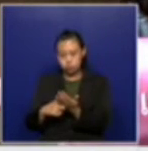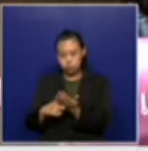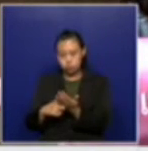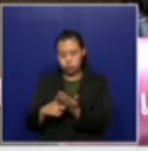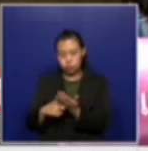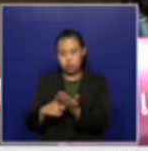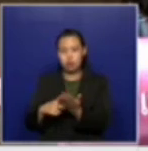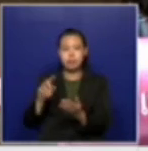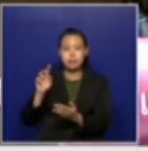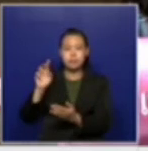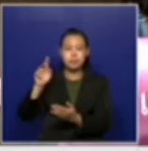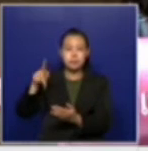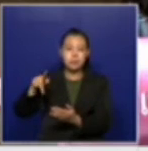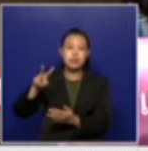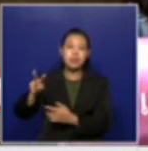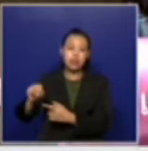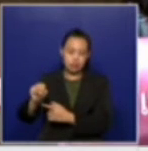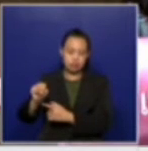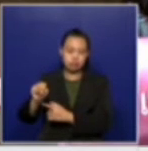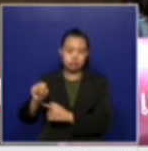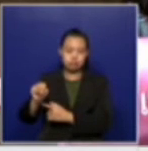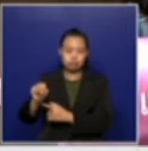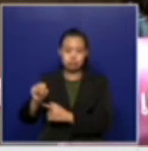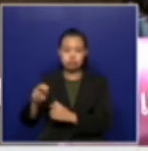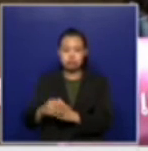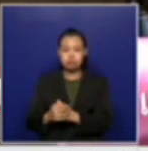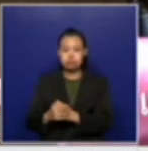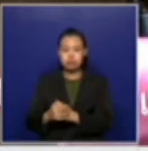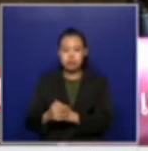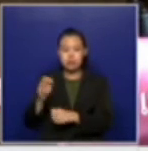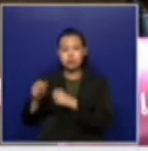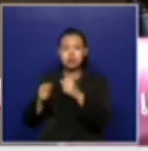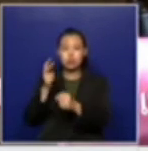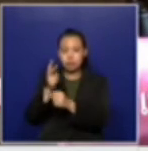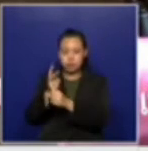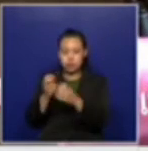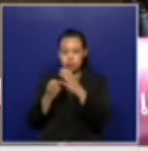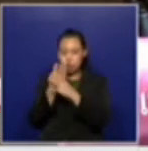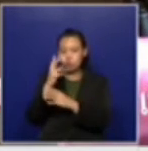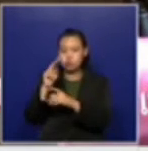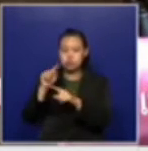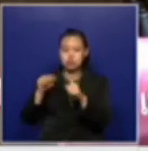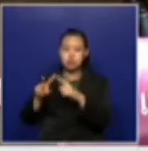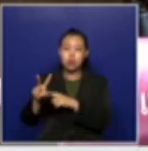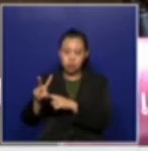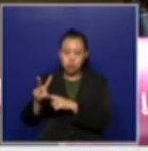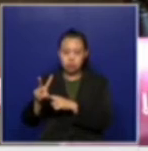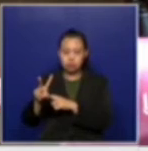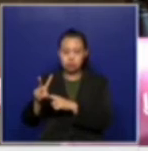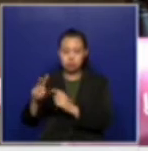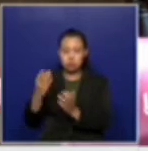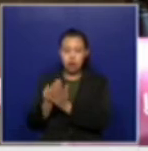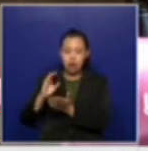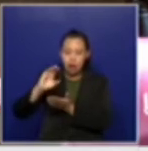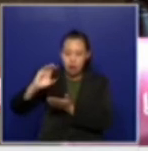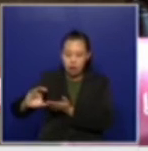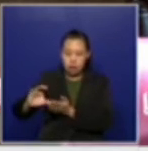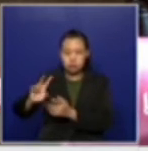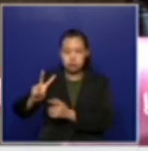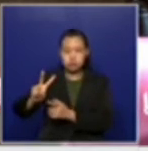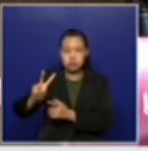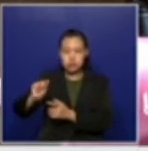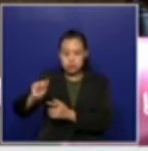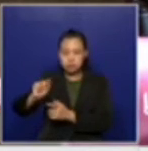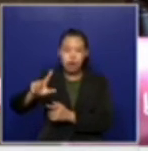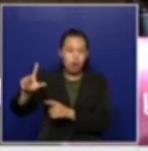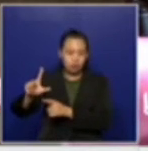ครับหรือเทอมโลนในระยะเวลา2ปีอัตราดอกเบี้ย 2% ในวงเงินไม่เกิน20ล้านต่อรายโดยมีเ